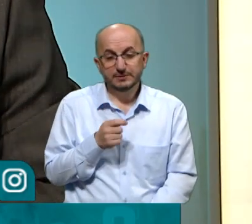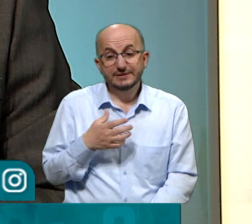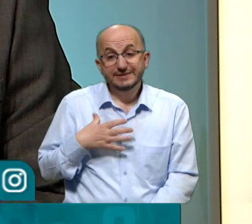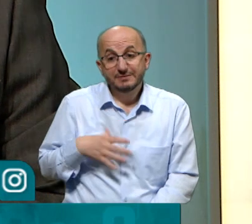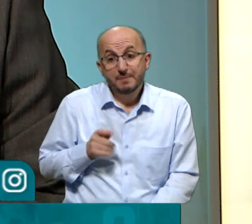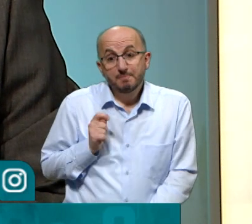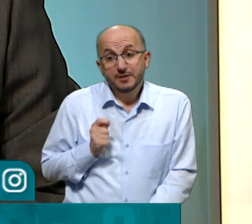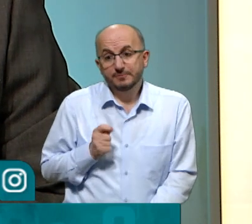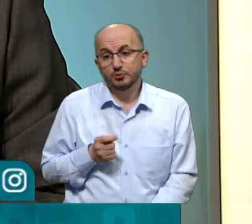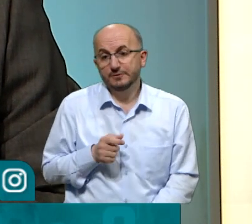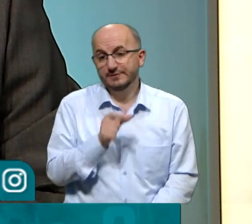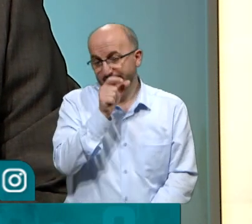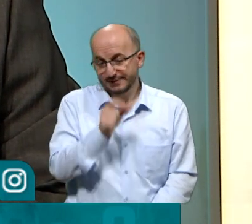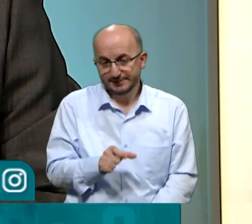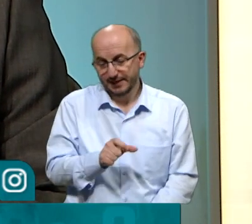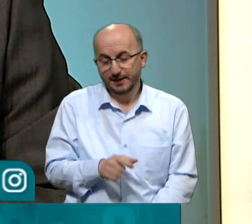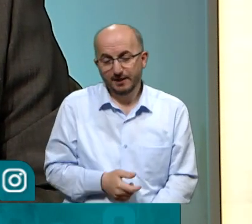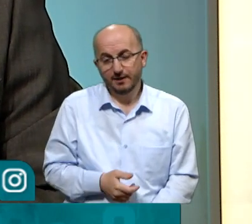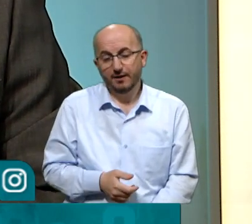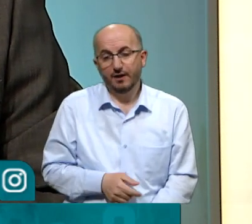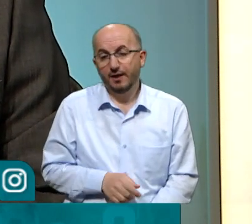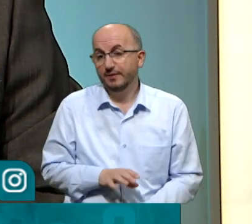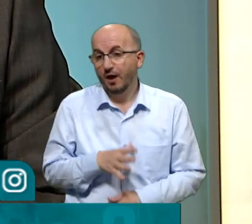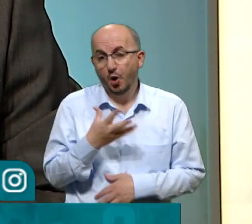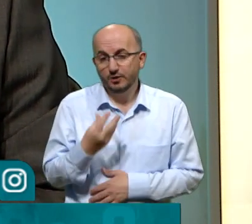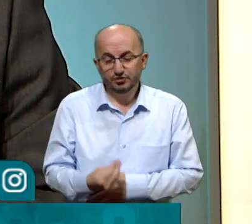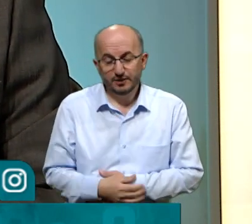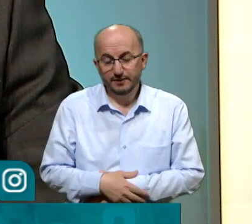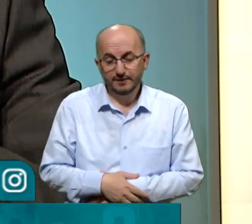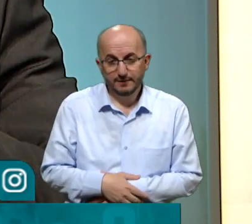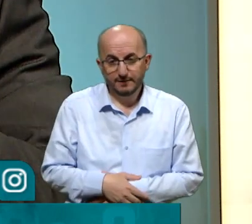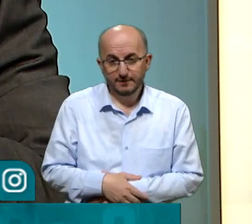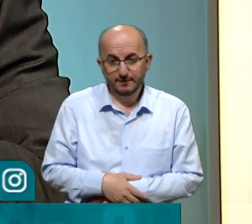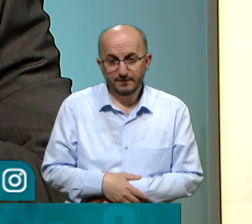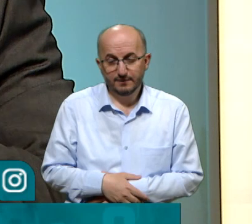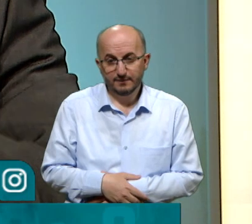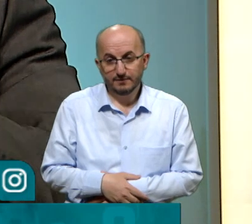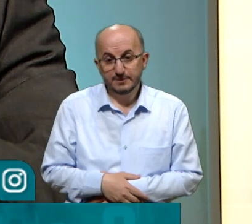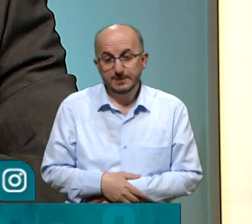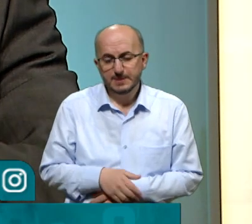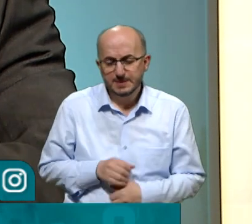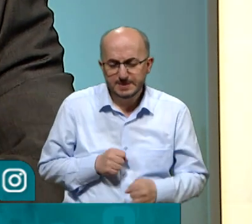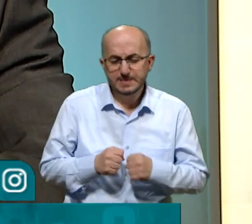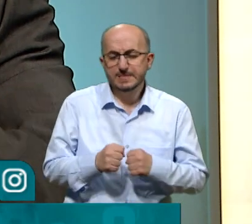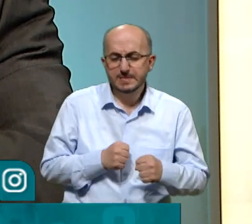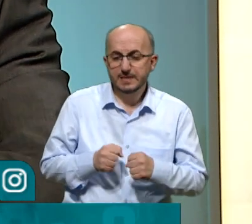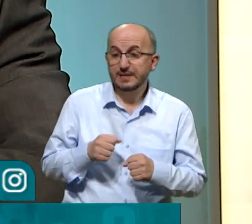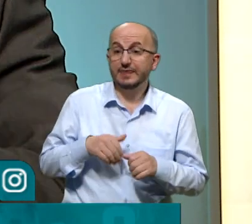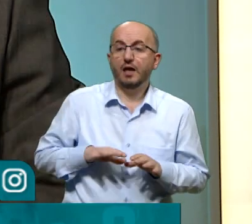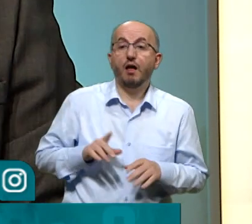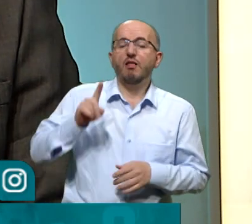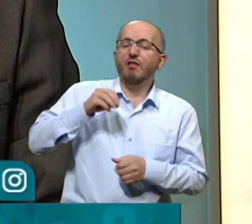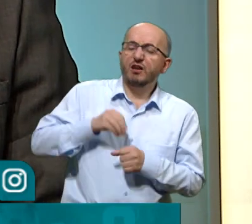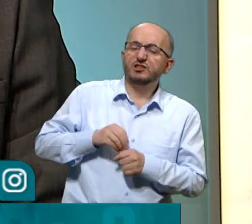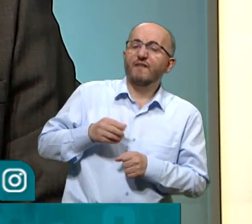İstemek zorunda ise E o zaman ne olacak İstemek zorunda israrci değil Allah için Ver Allah için ver ne